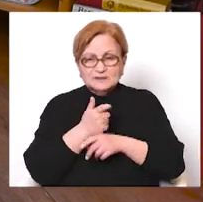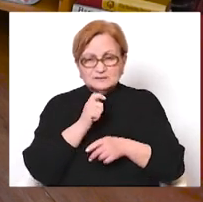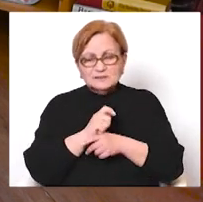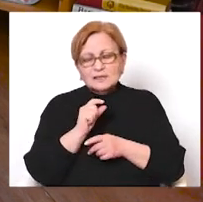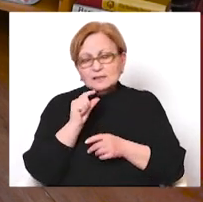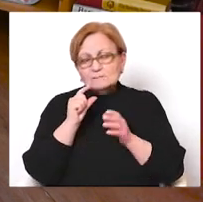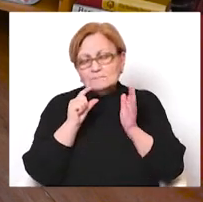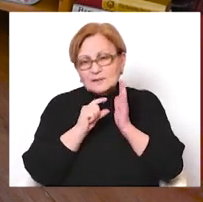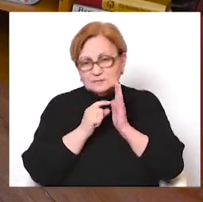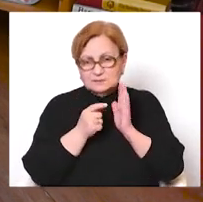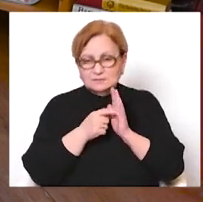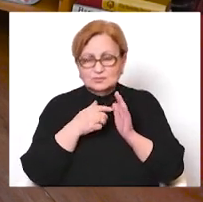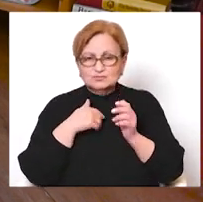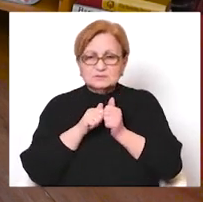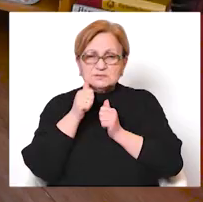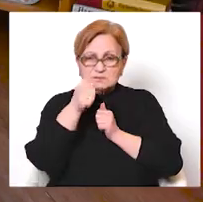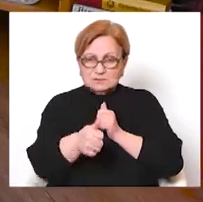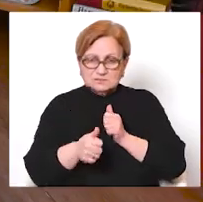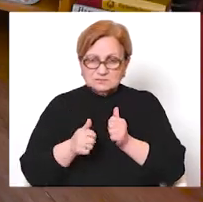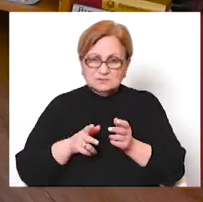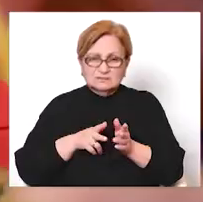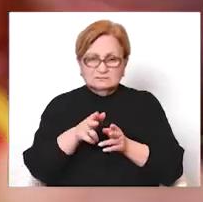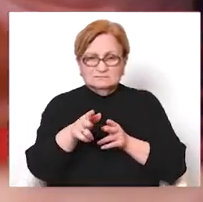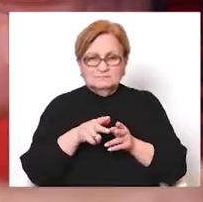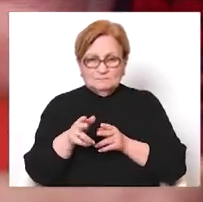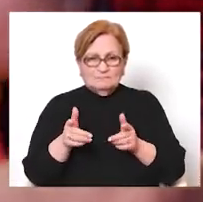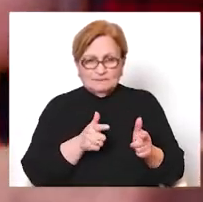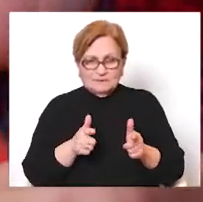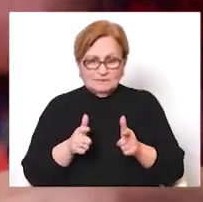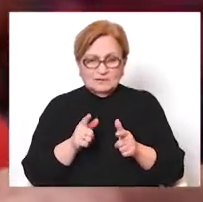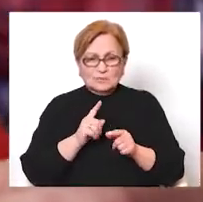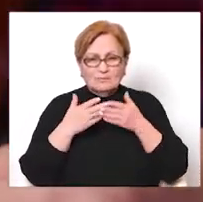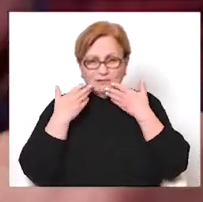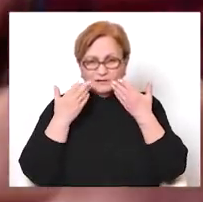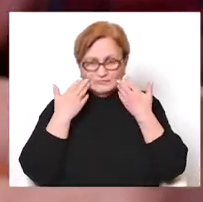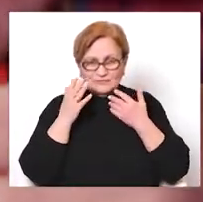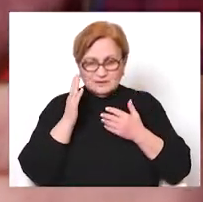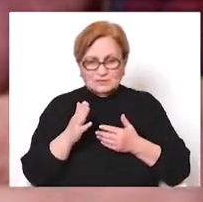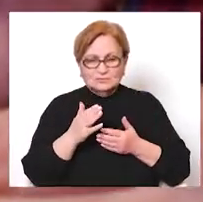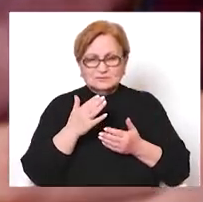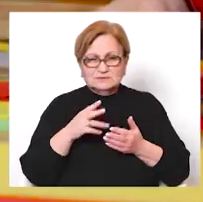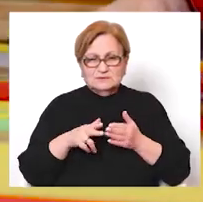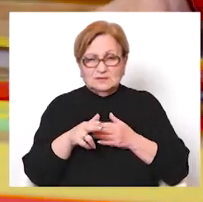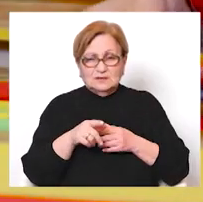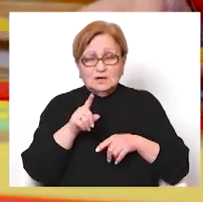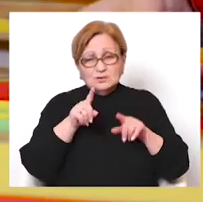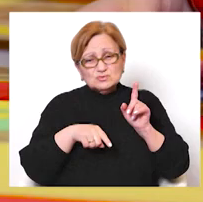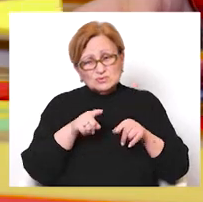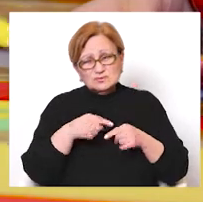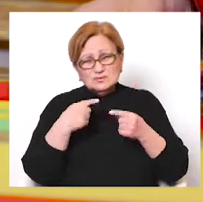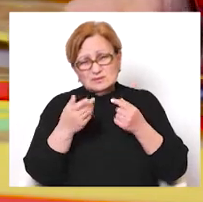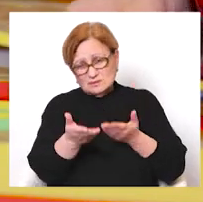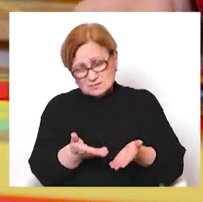დაიწერა. ჩვენ წინასწარ დავჭერით ფერადი ფურცელი ესე ზოლებად, რომ გაგვიადგილდეს აქ ოთხკუთხედი. ხო, ზოგი ასეთი,